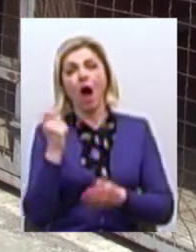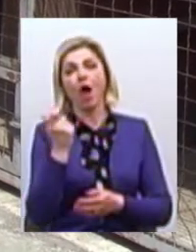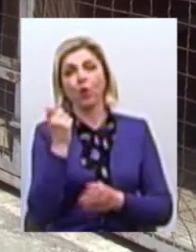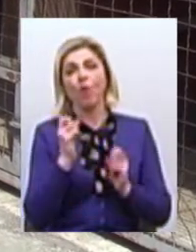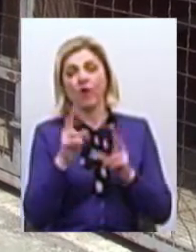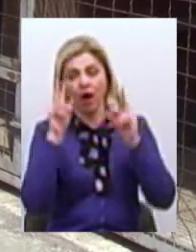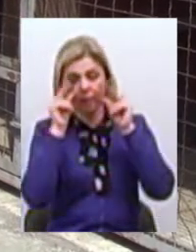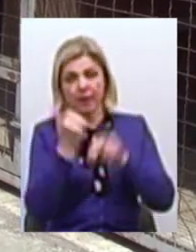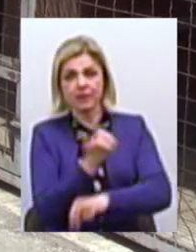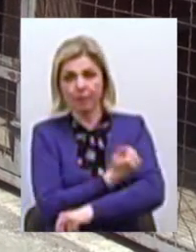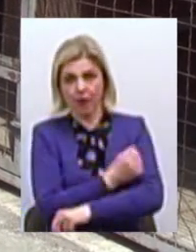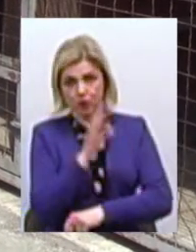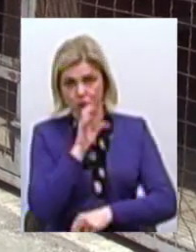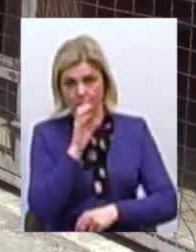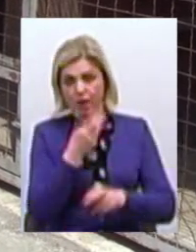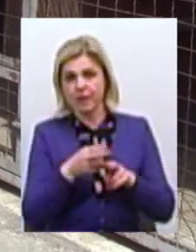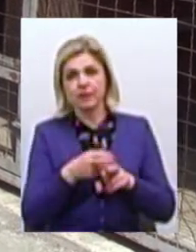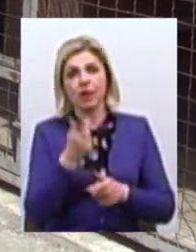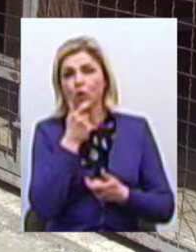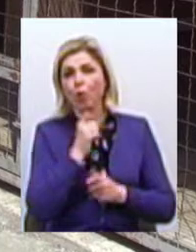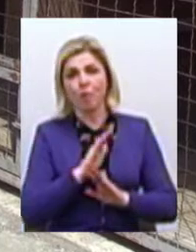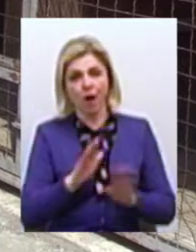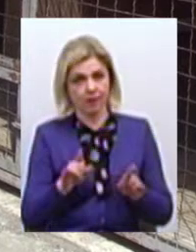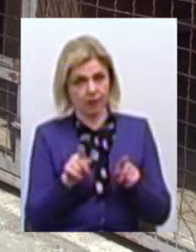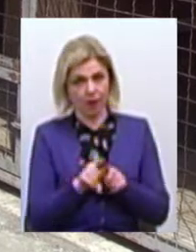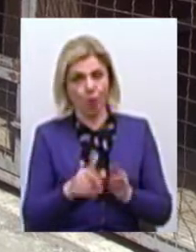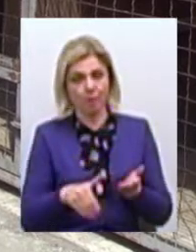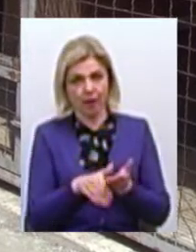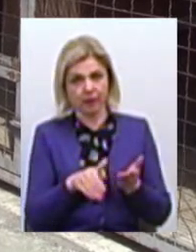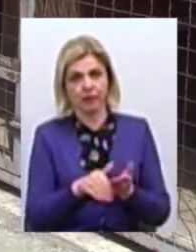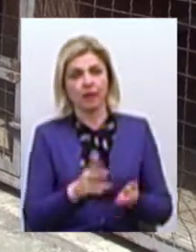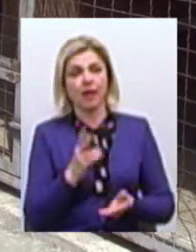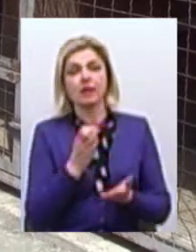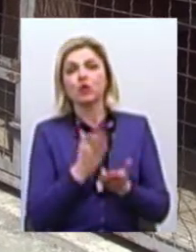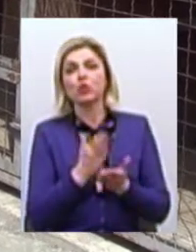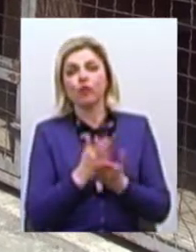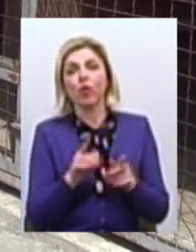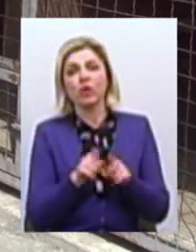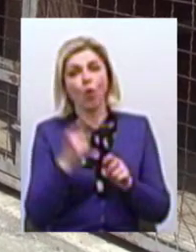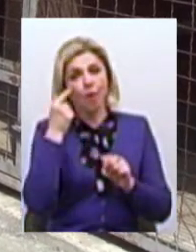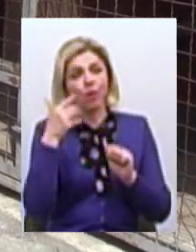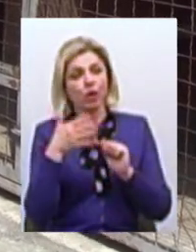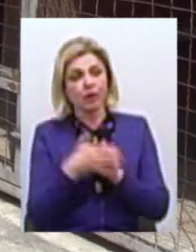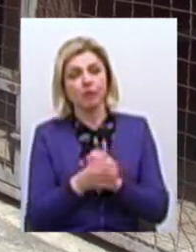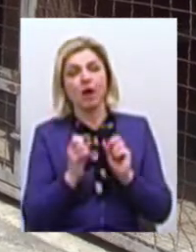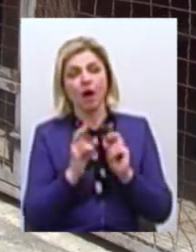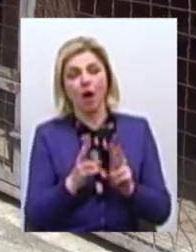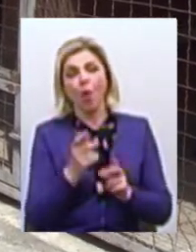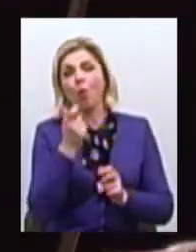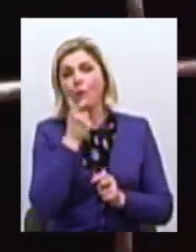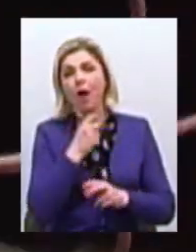метод евтаназії. Це не гуманний метод, не існує такого поняття, як гуманна смерть. Не існує такого поняття, як